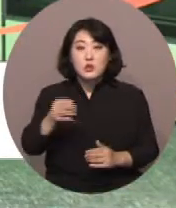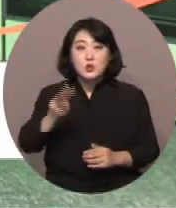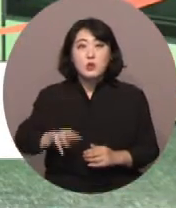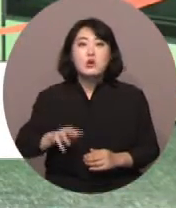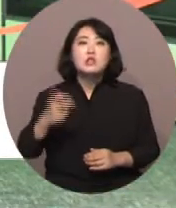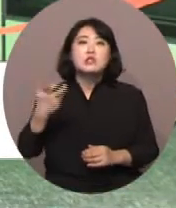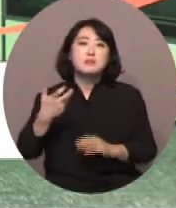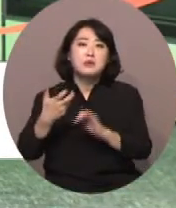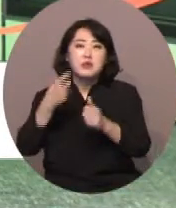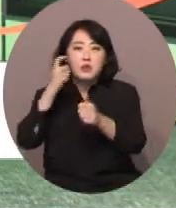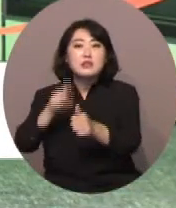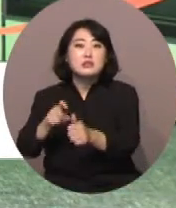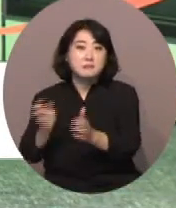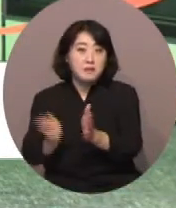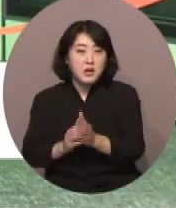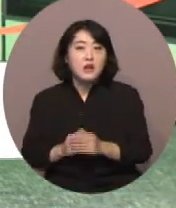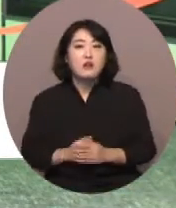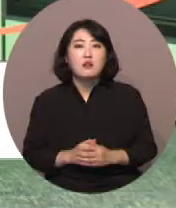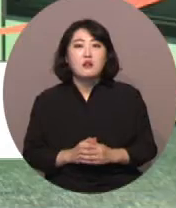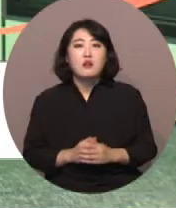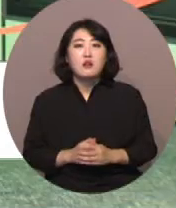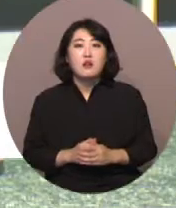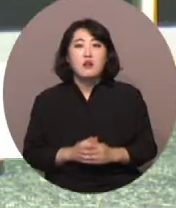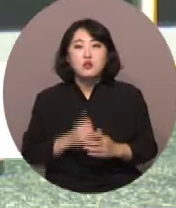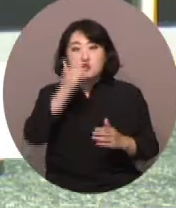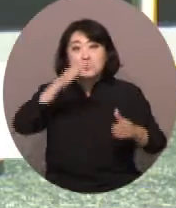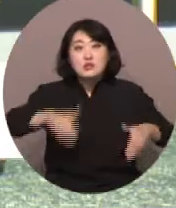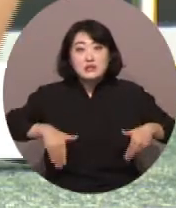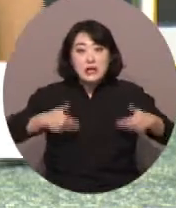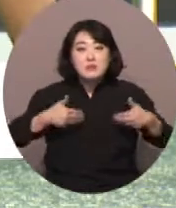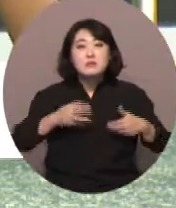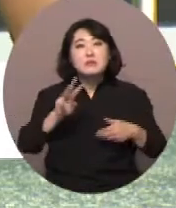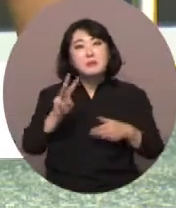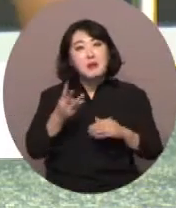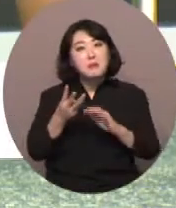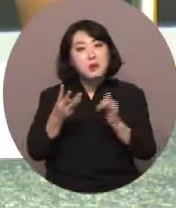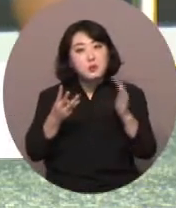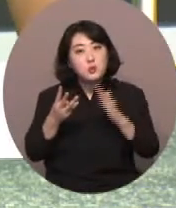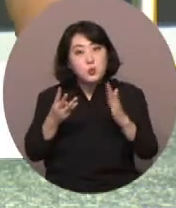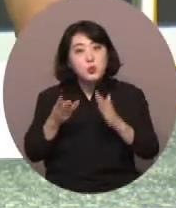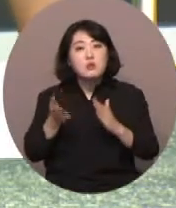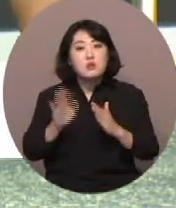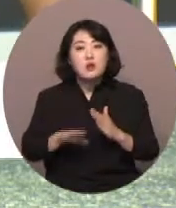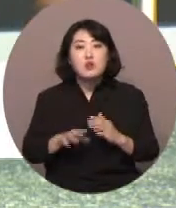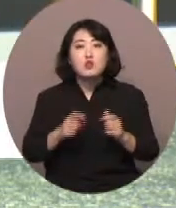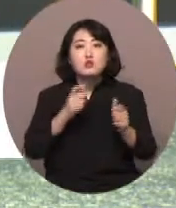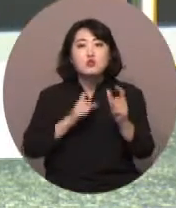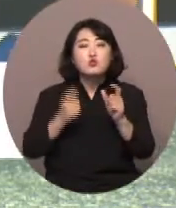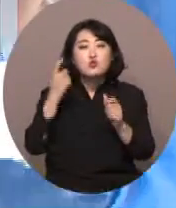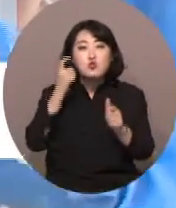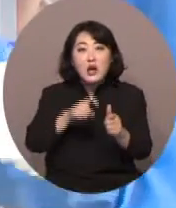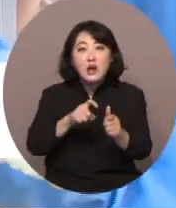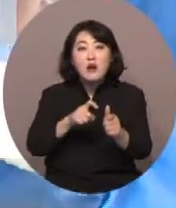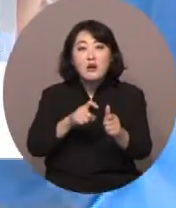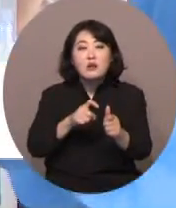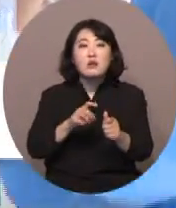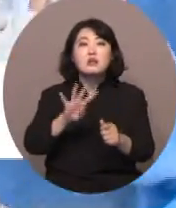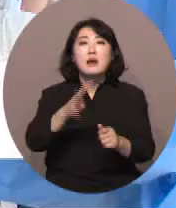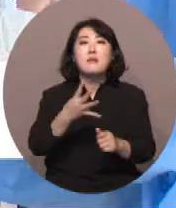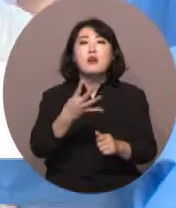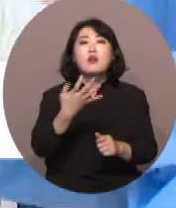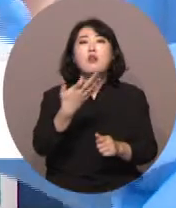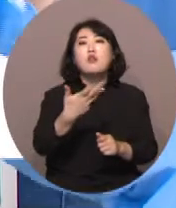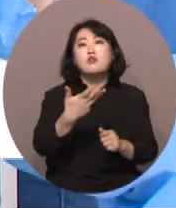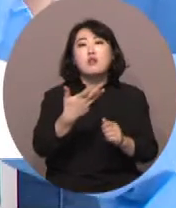새로 양성 판정을 받았고 최근 하루 300명 대에 머물렀던 충남도 추가 학생 자가 자백 18명으로 늘어나는